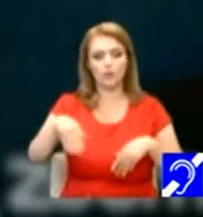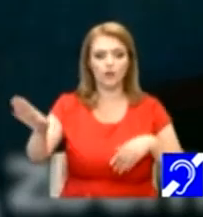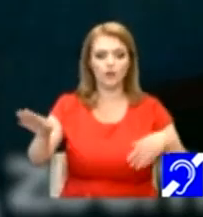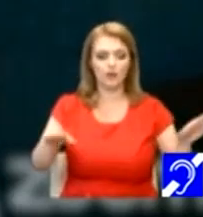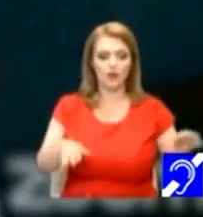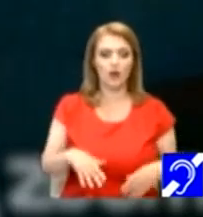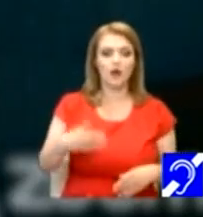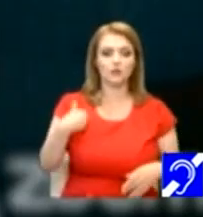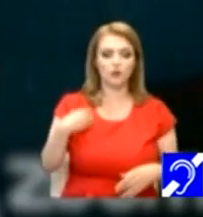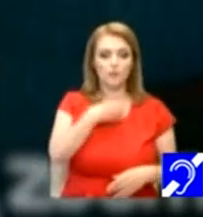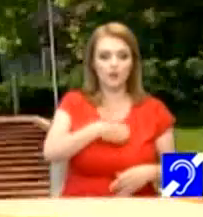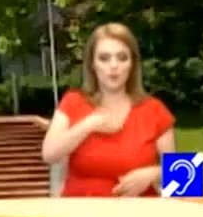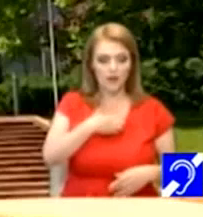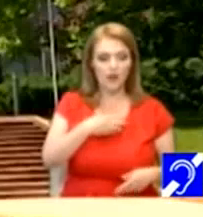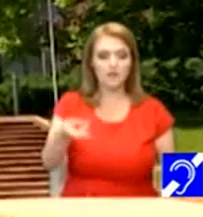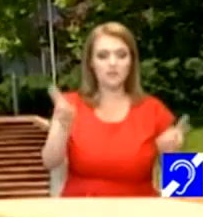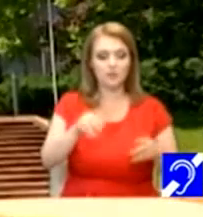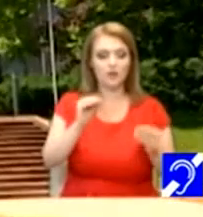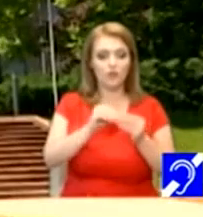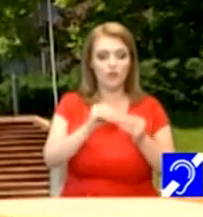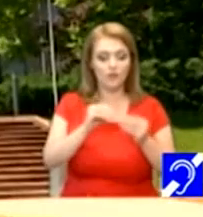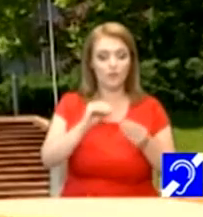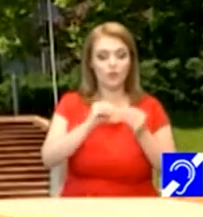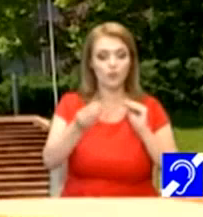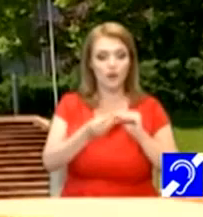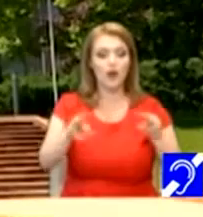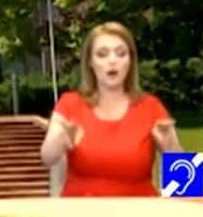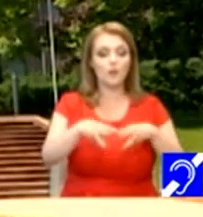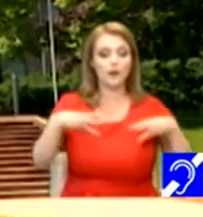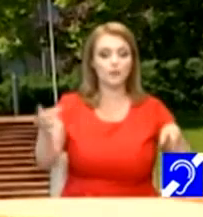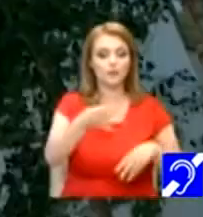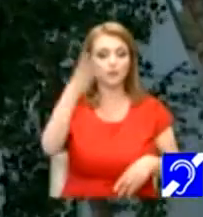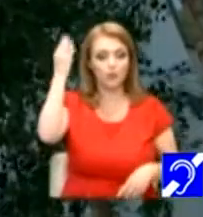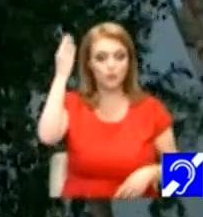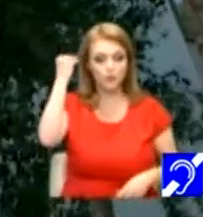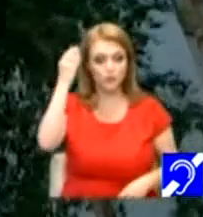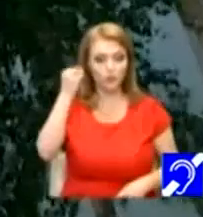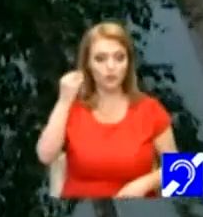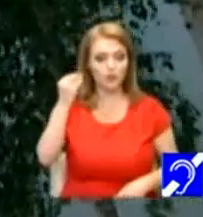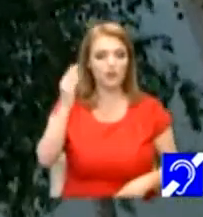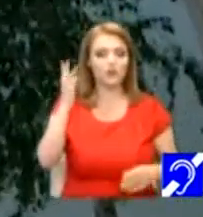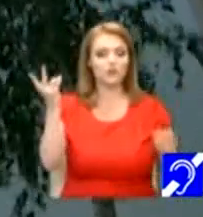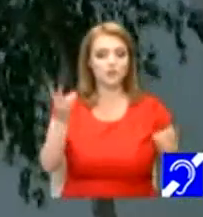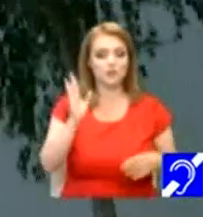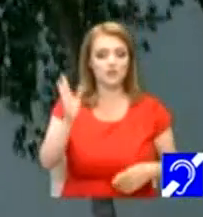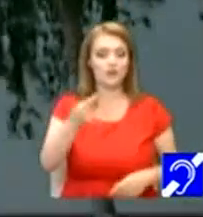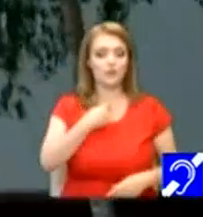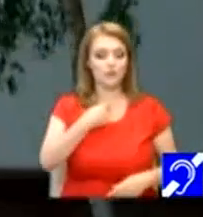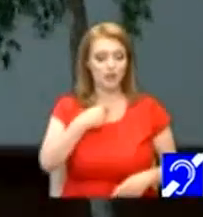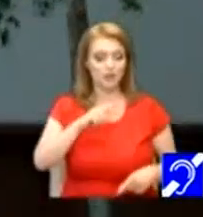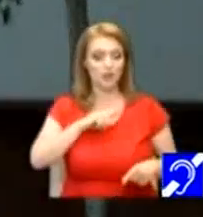primăriile să rămânem cu aceleași probleme. În Parlamentul Republicii Moldova să fie votate cât se